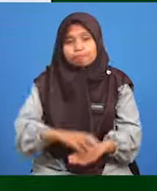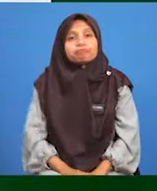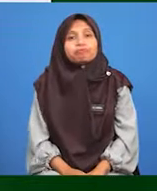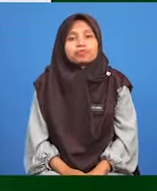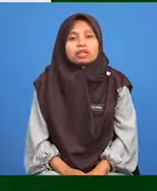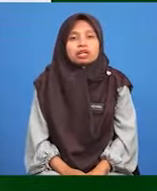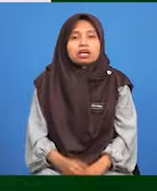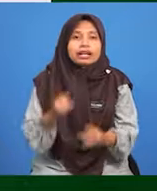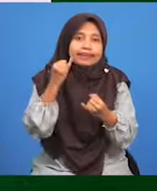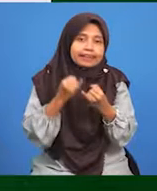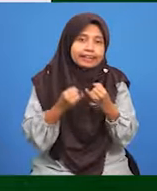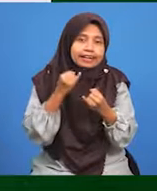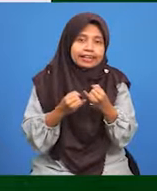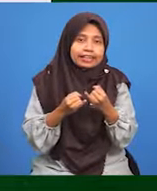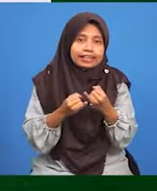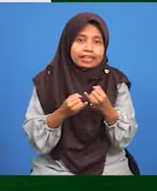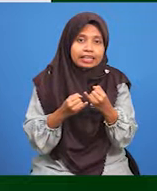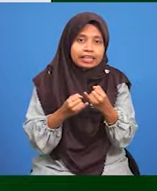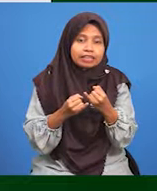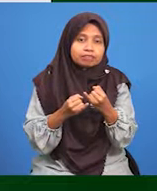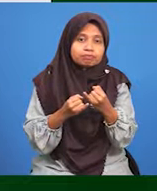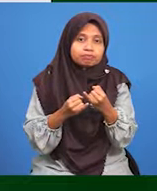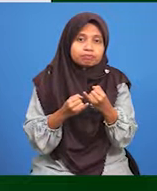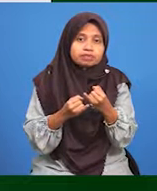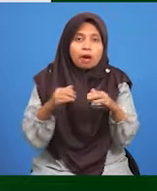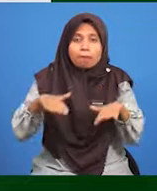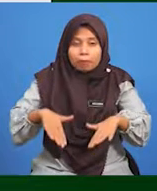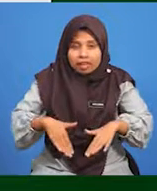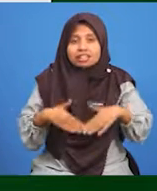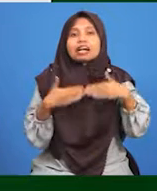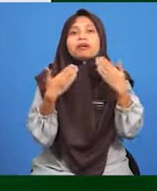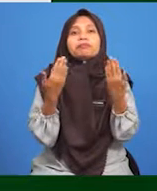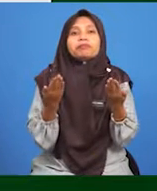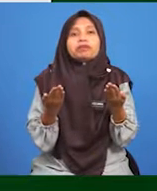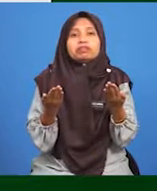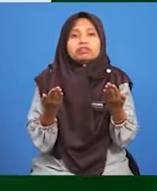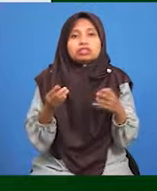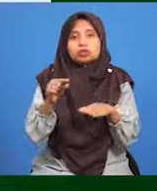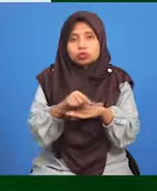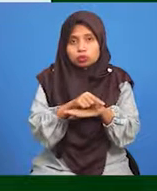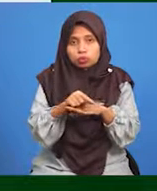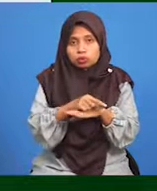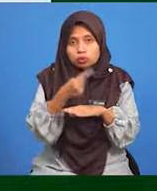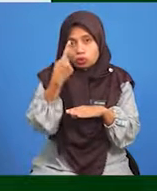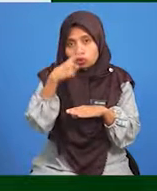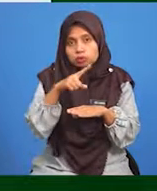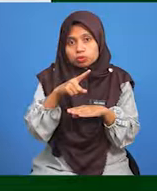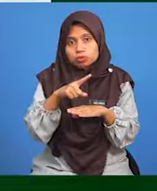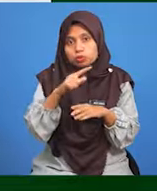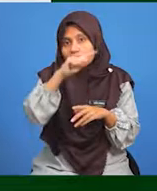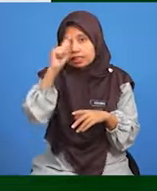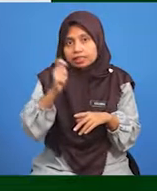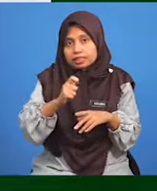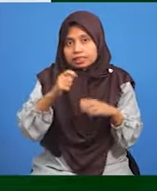yang terakhir ataupun yang keenam bagaimana digunakan untuk menanyakan